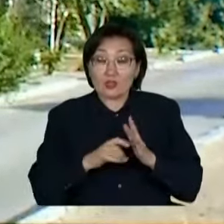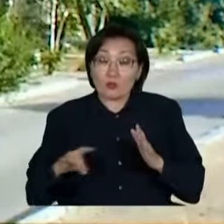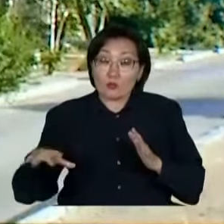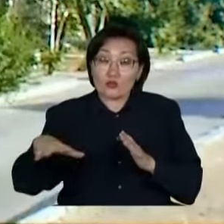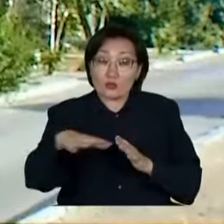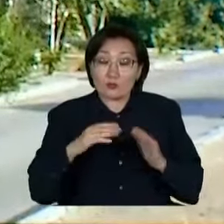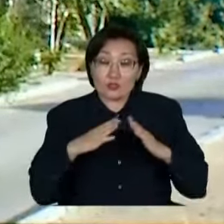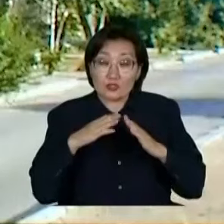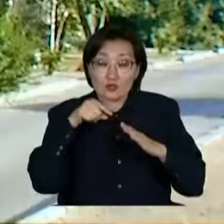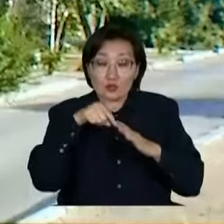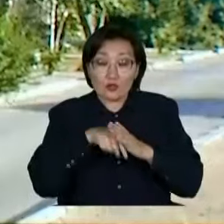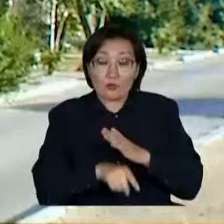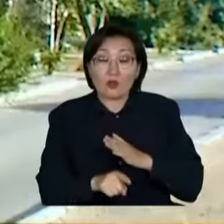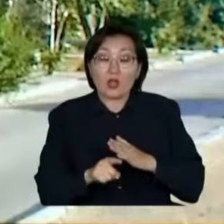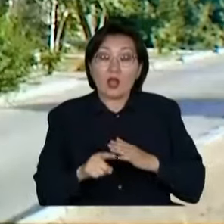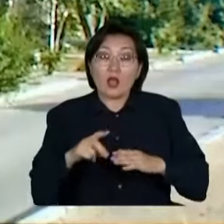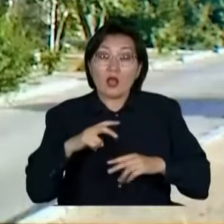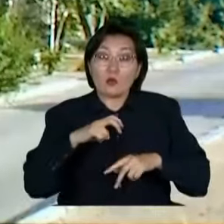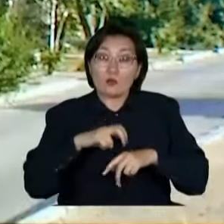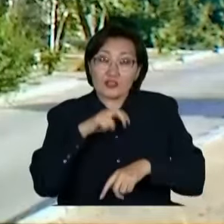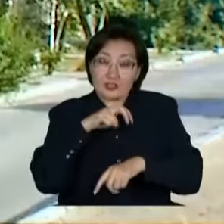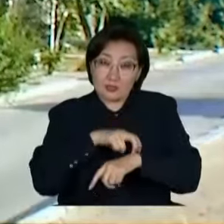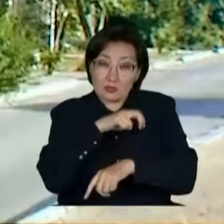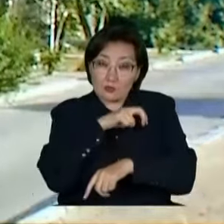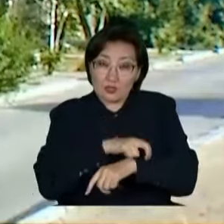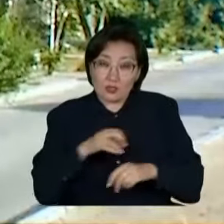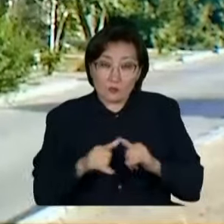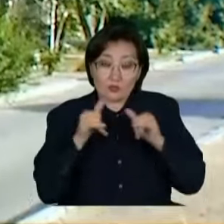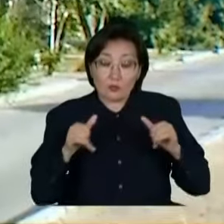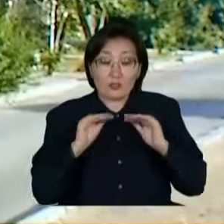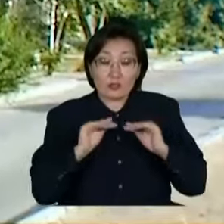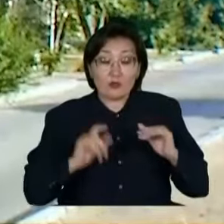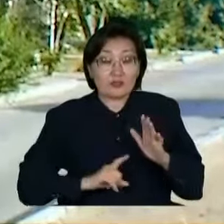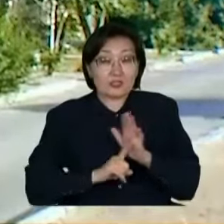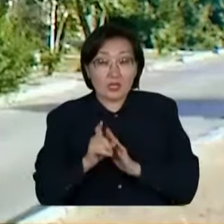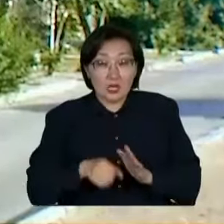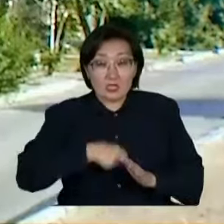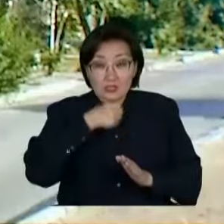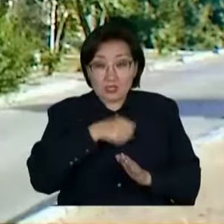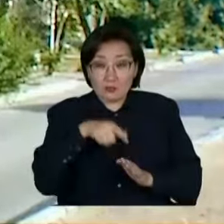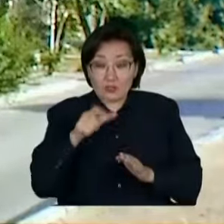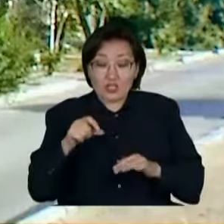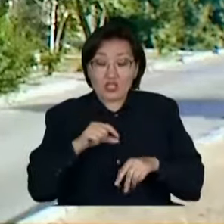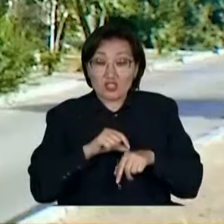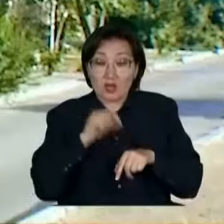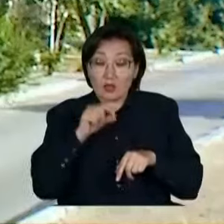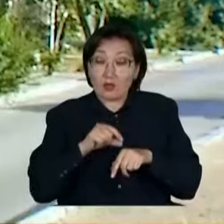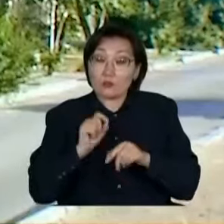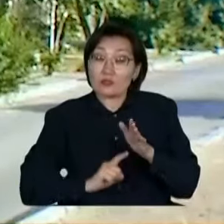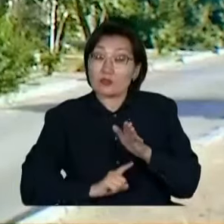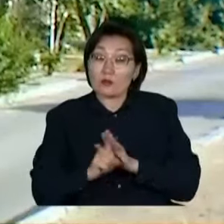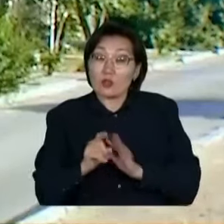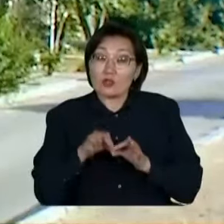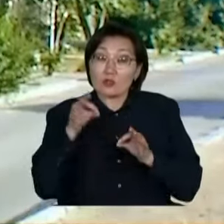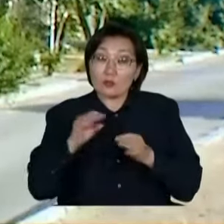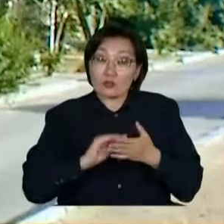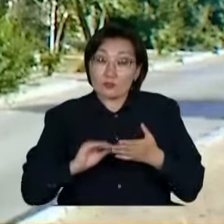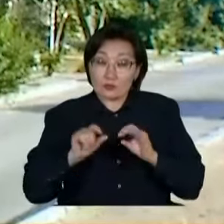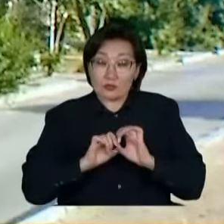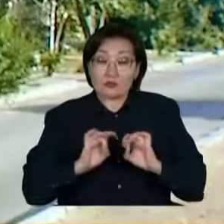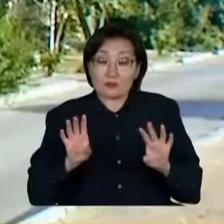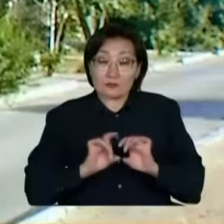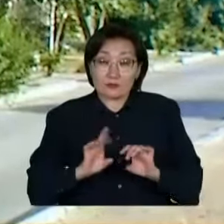аудандағы үйлердің бірінде паразит қаптап кеткен. Бүрге балалардан баста бересектерді де шаққан көрінеді. Өңірдегі әріптесіміз Жасұлан